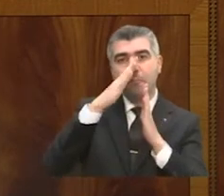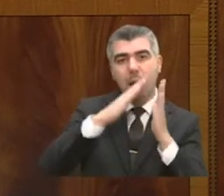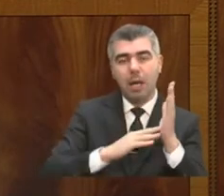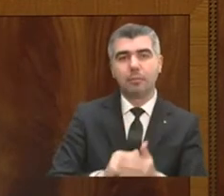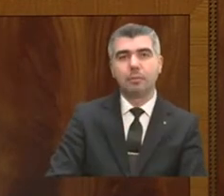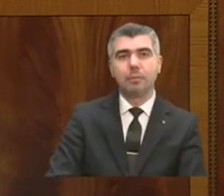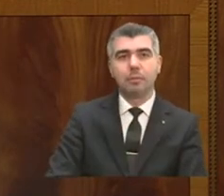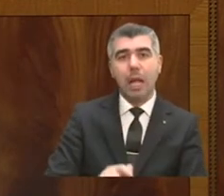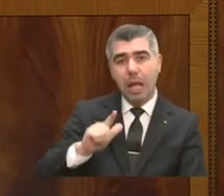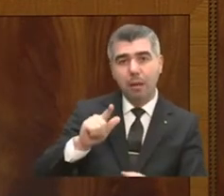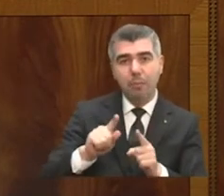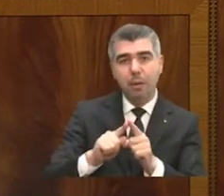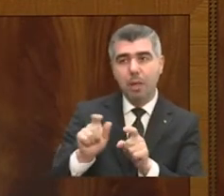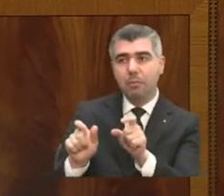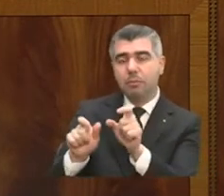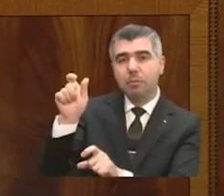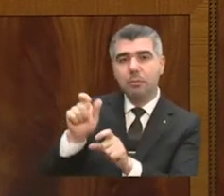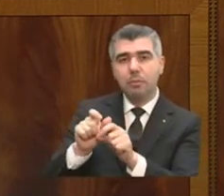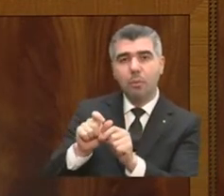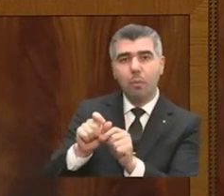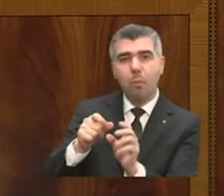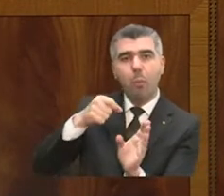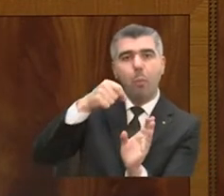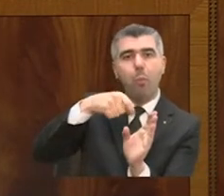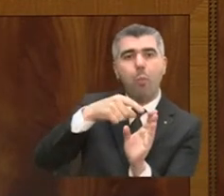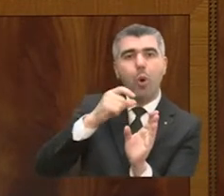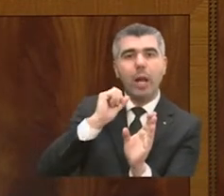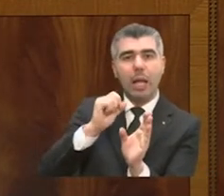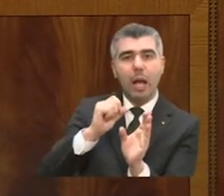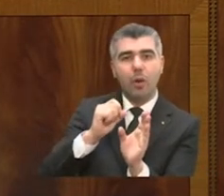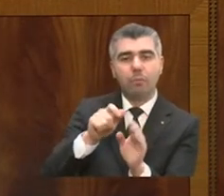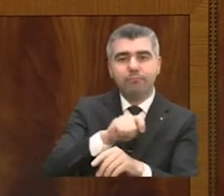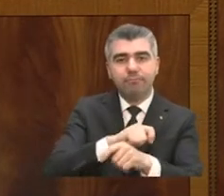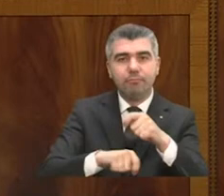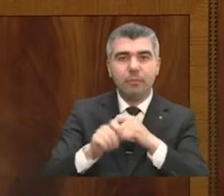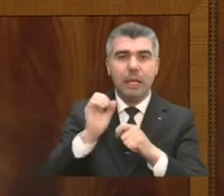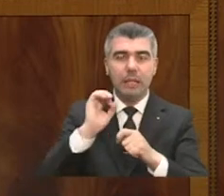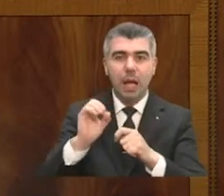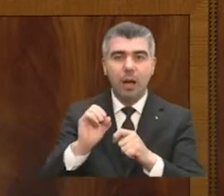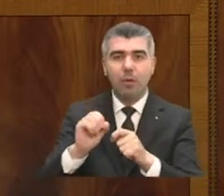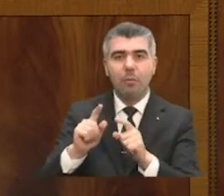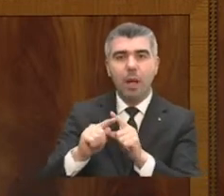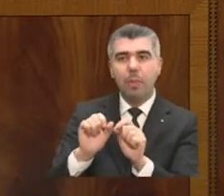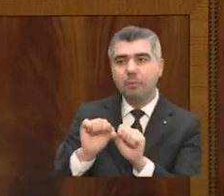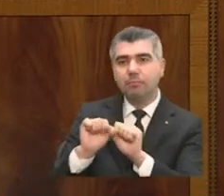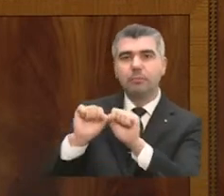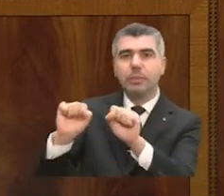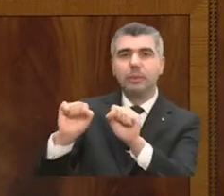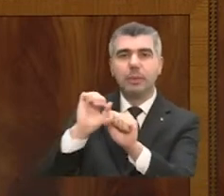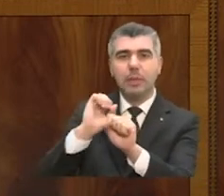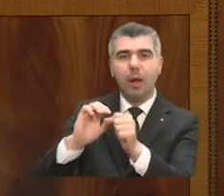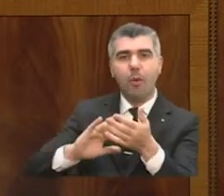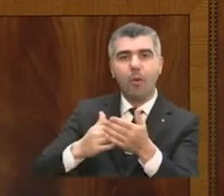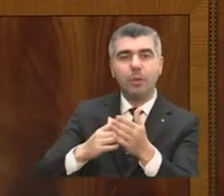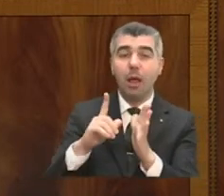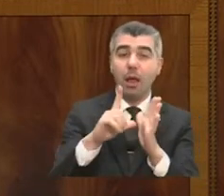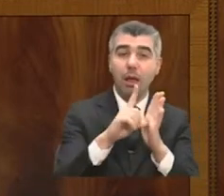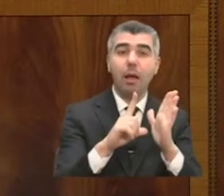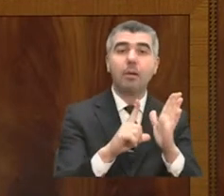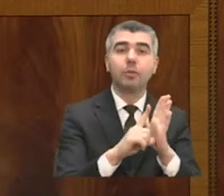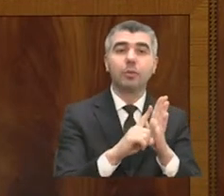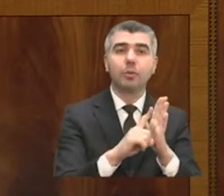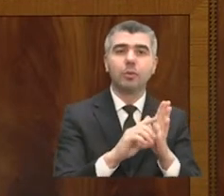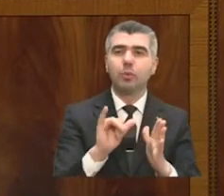groupes et vous avez éloigné le Maroc. Vous avez donné une tribune à des milices, à des mercenaires qui ne sont même pas